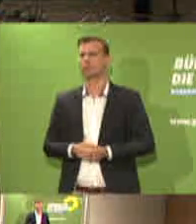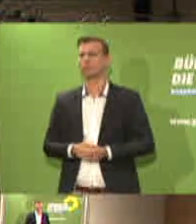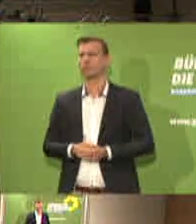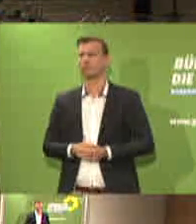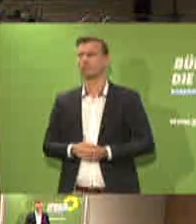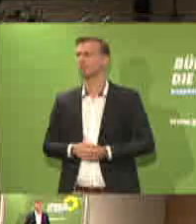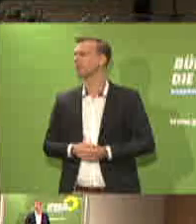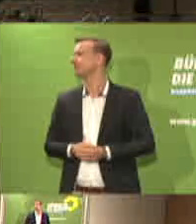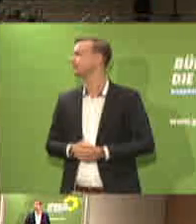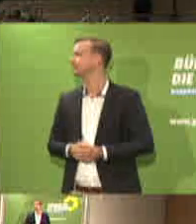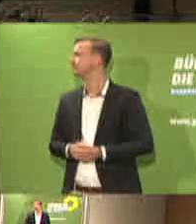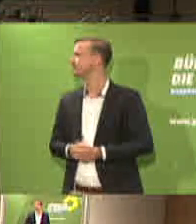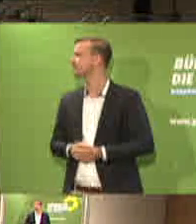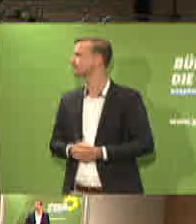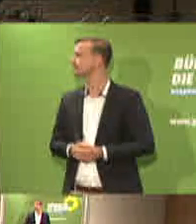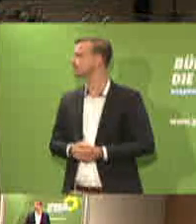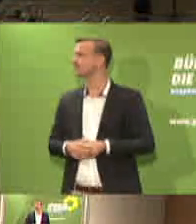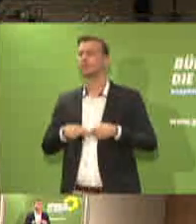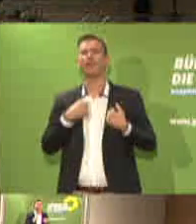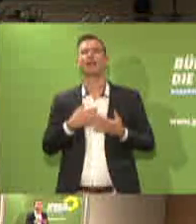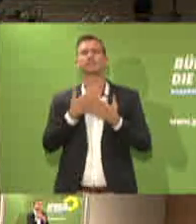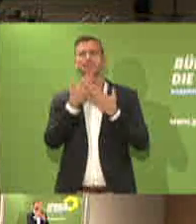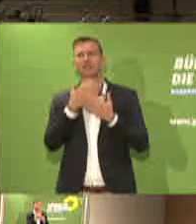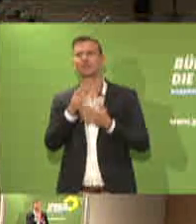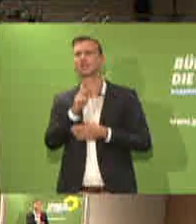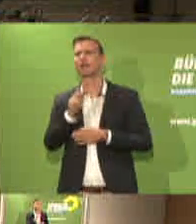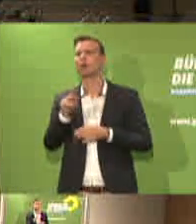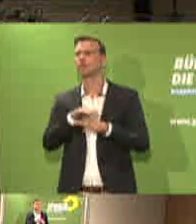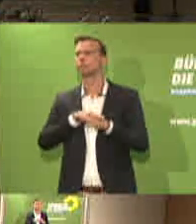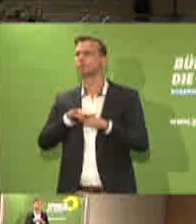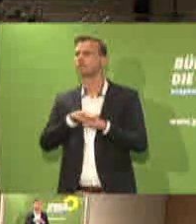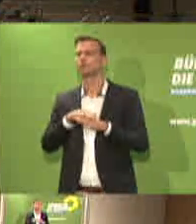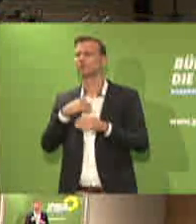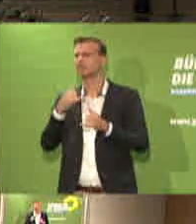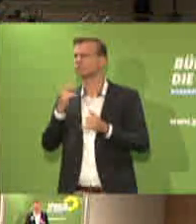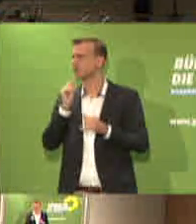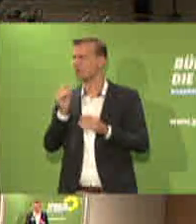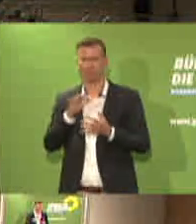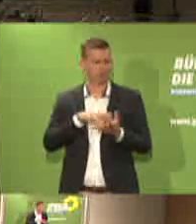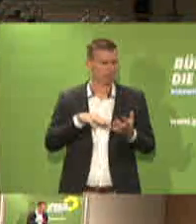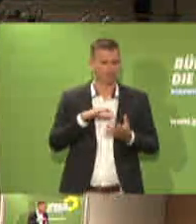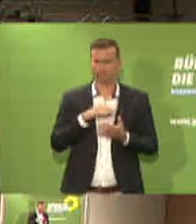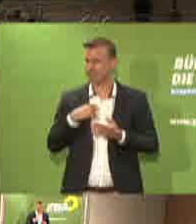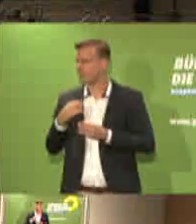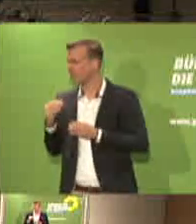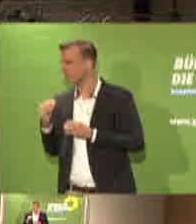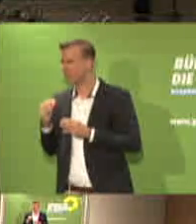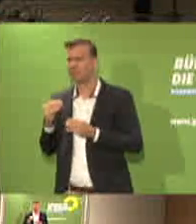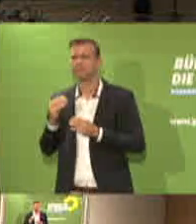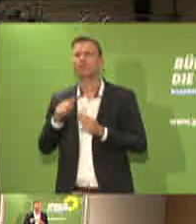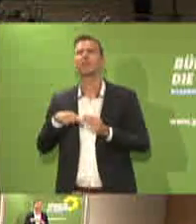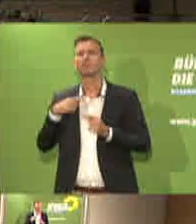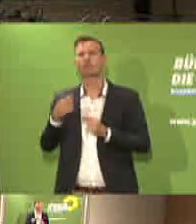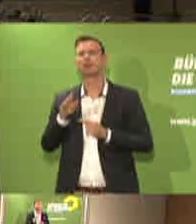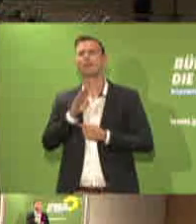Okay. Herzlichen Dank, Kira. Bitte entschuldige, dass wir jetzt hier gerade ein bisschen hin und her gesprochen haben. Als nächstes würden wir jetzt